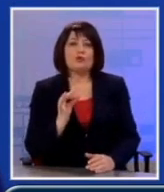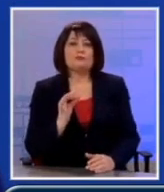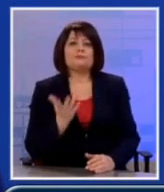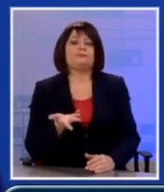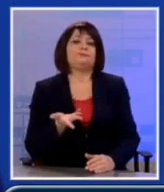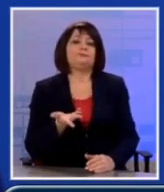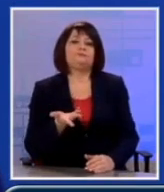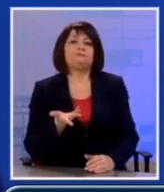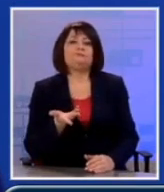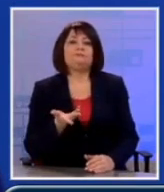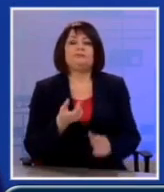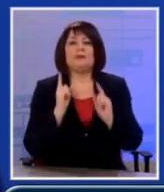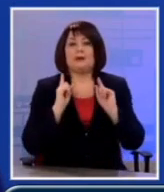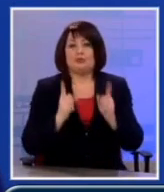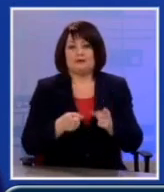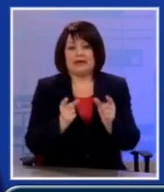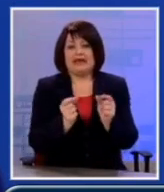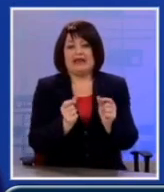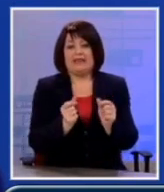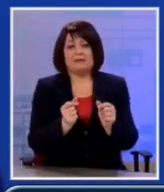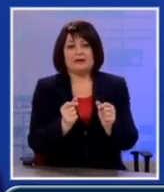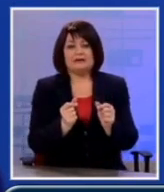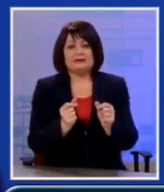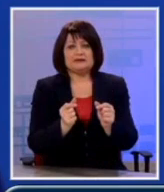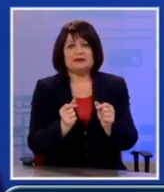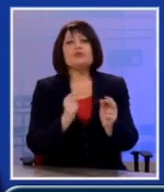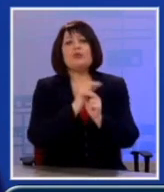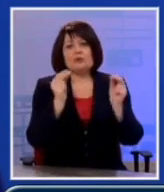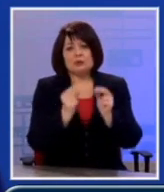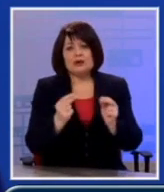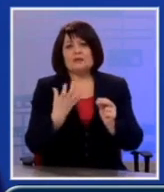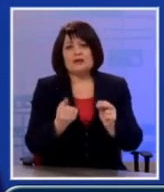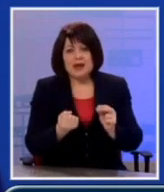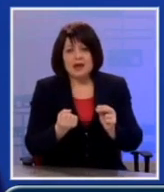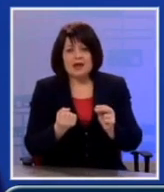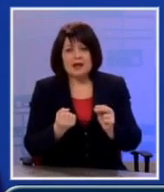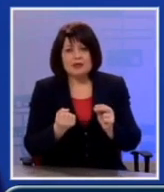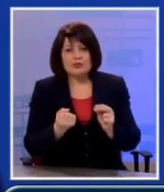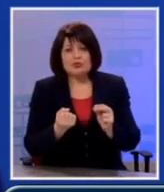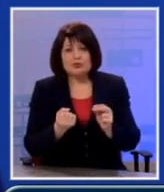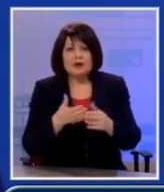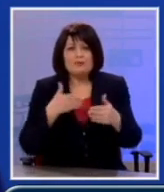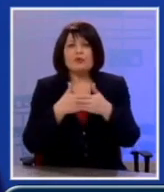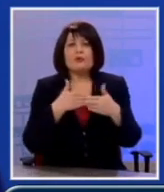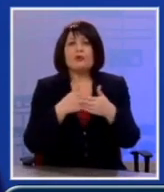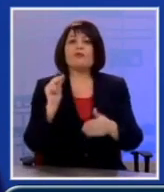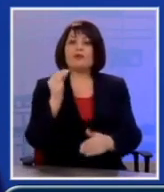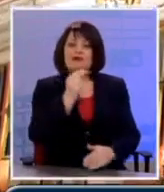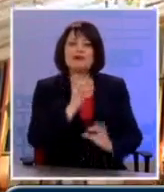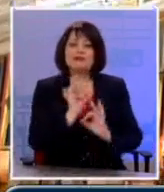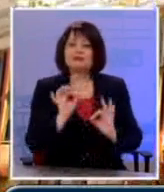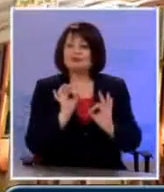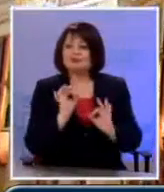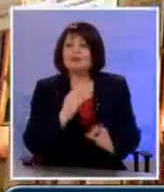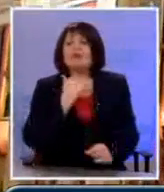να αποφασιστούν ρυθμίσεις οι οποίες τελικά θα απενεργοποιήσουν τους καλούς βουλευτές, θα τους κάνουν